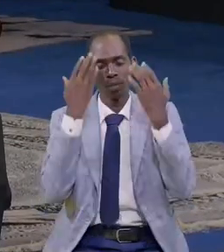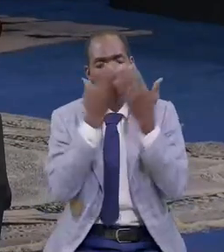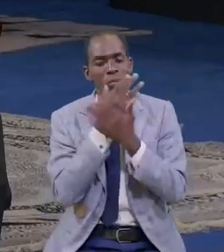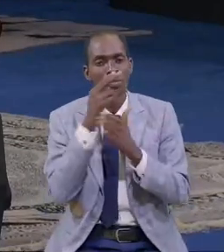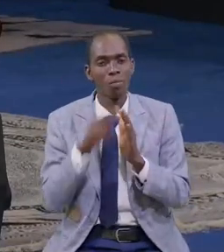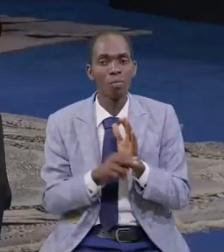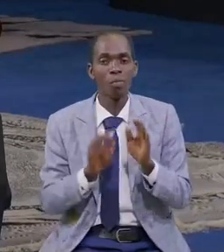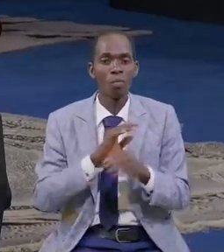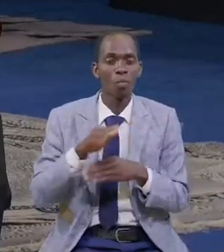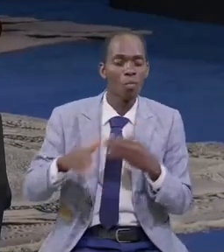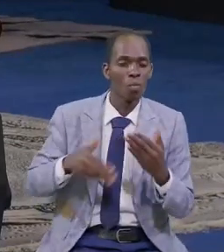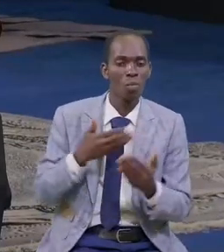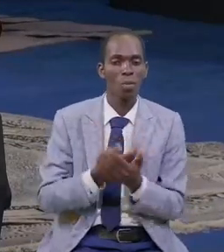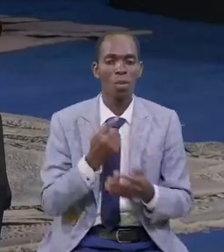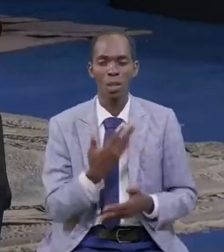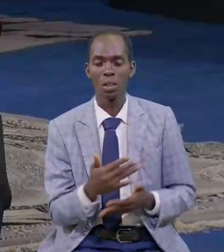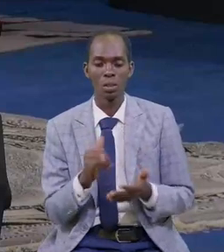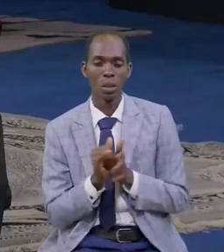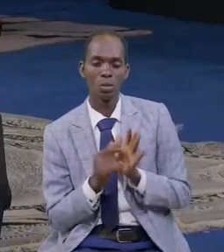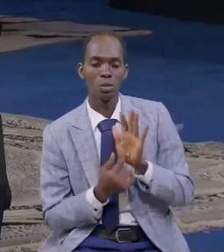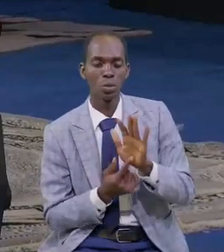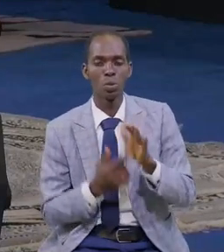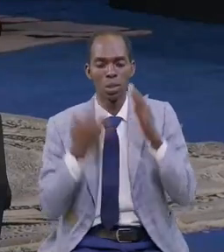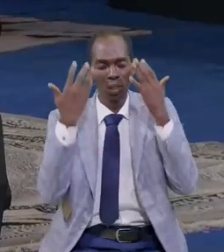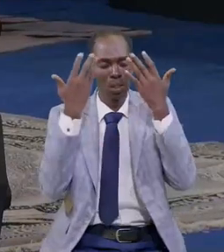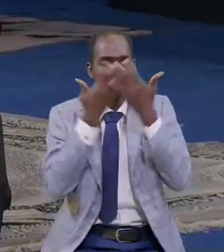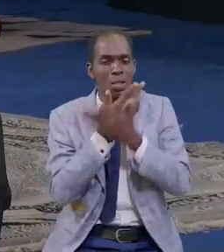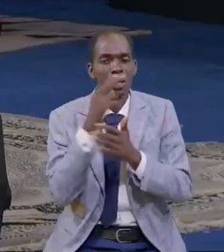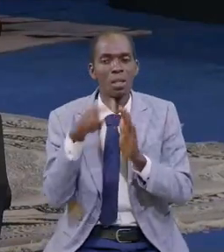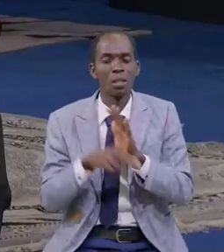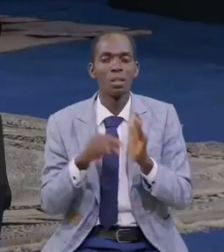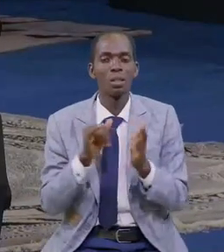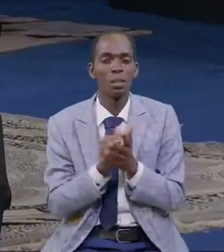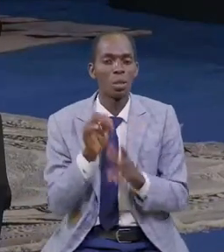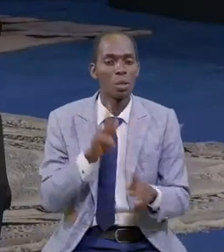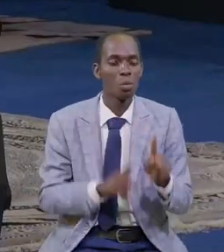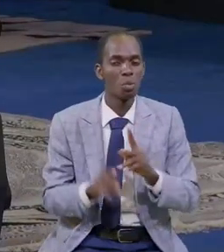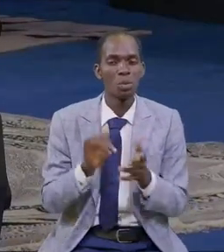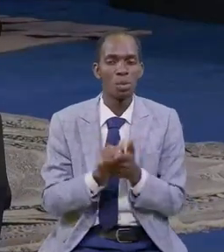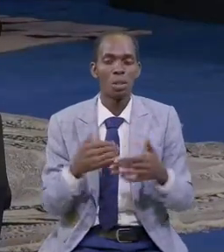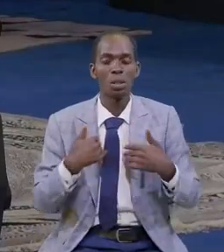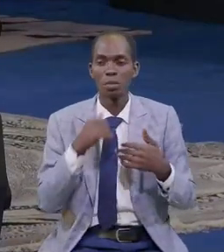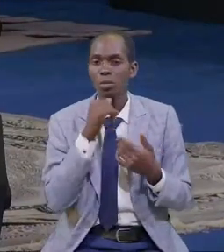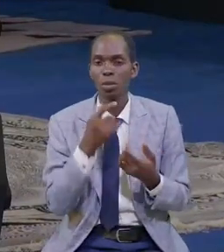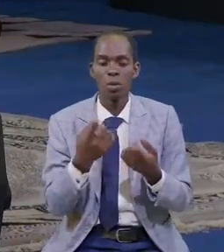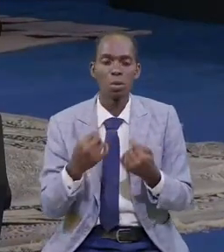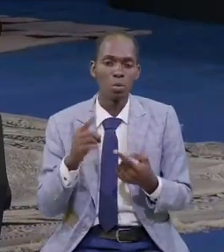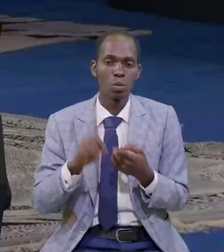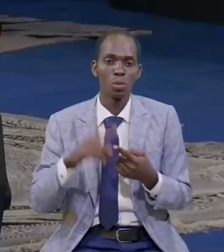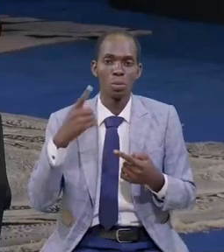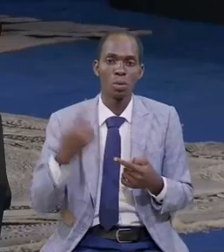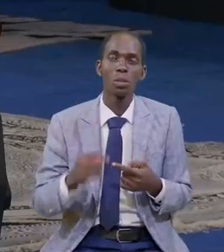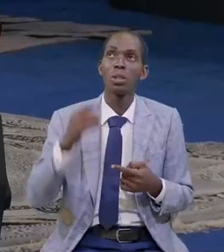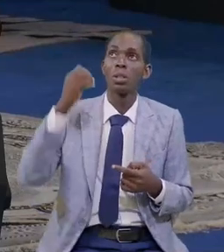repenté de tout ce qui montre les ténèbres les gens qui ne viennent pas à la lumière c'est ce qu'ils